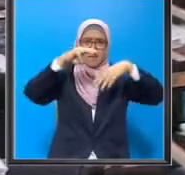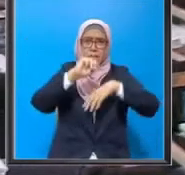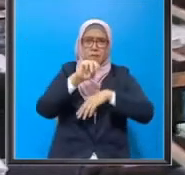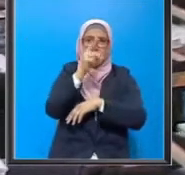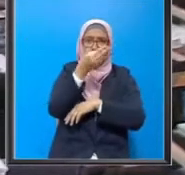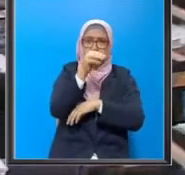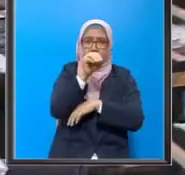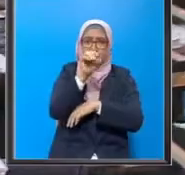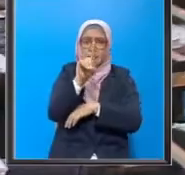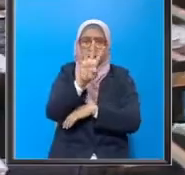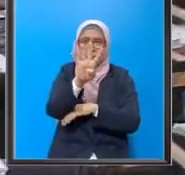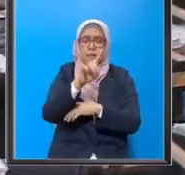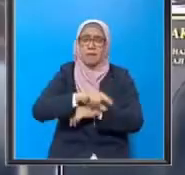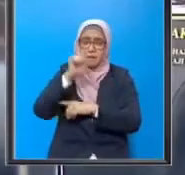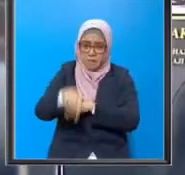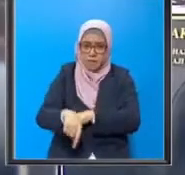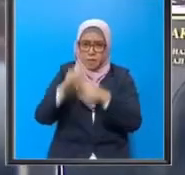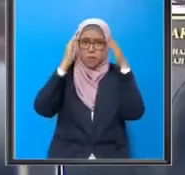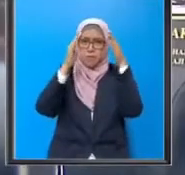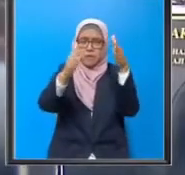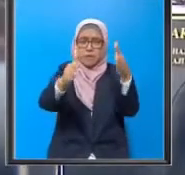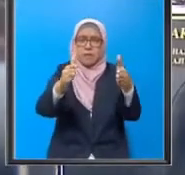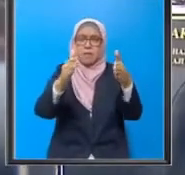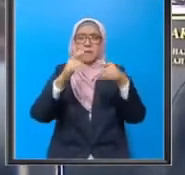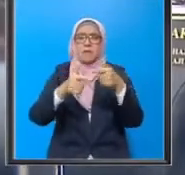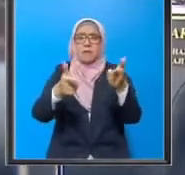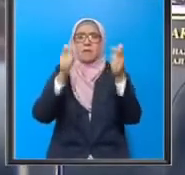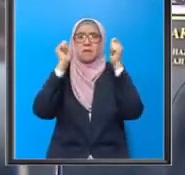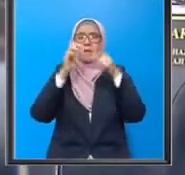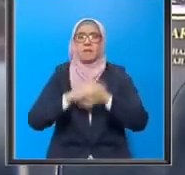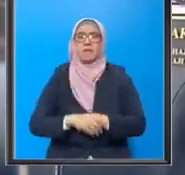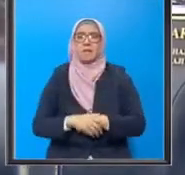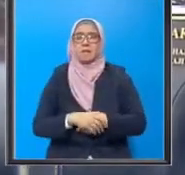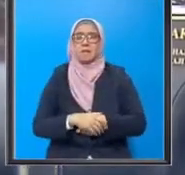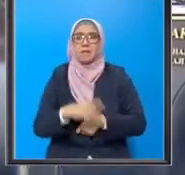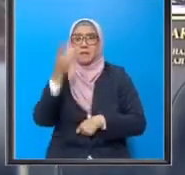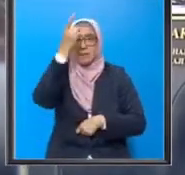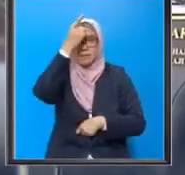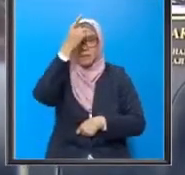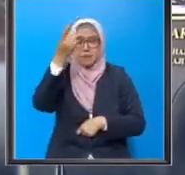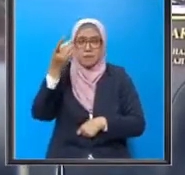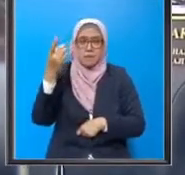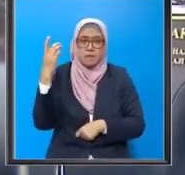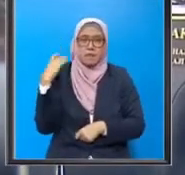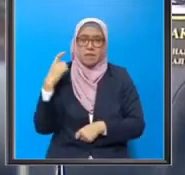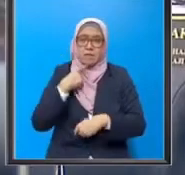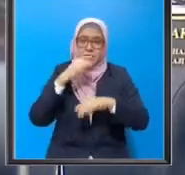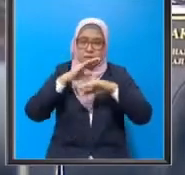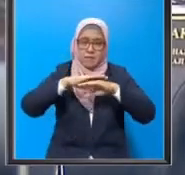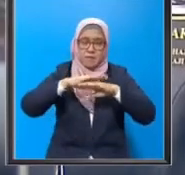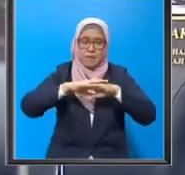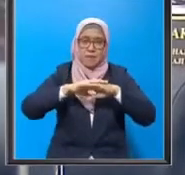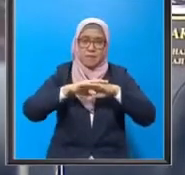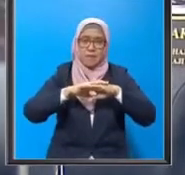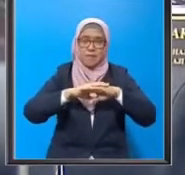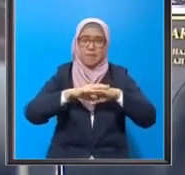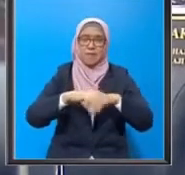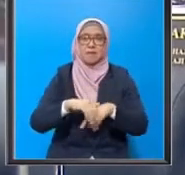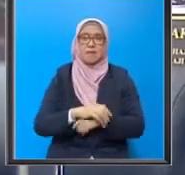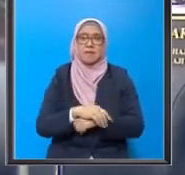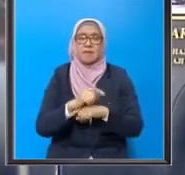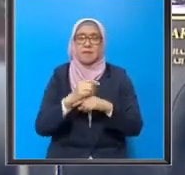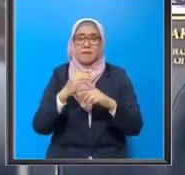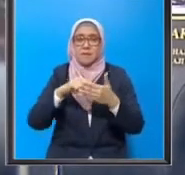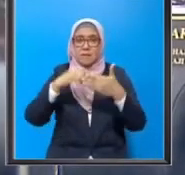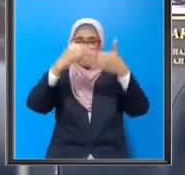yang penuh kepada perhatian segera tetap mengurusi Saya ingin menyetubuhi dan kosong dua kosong 100 belia dan